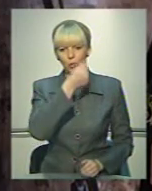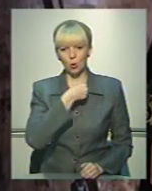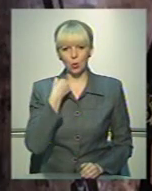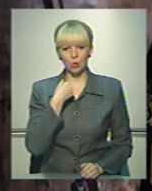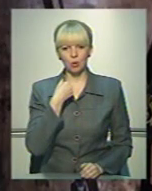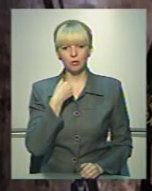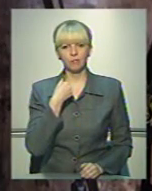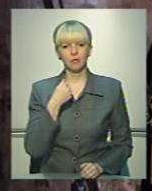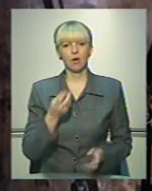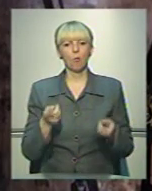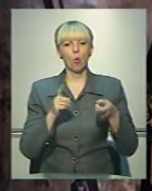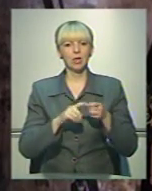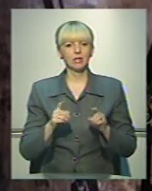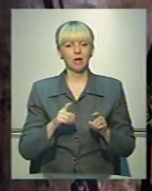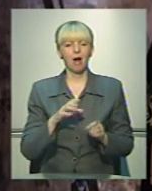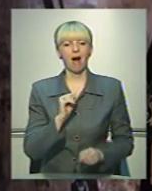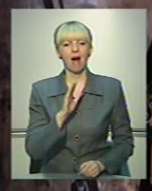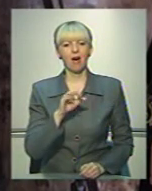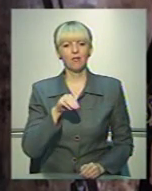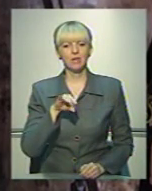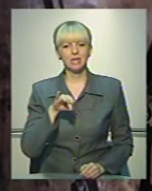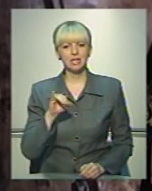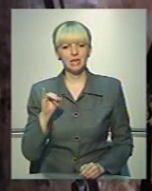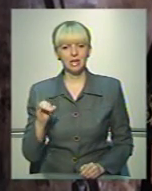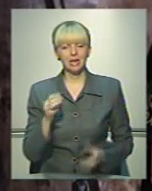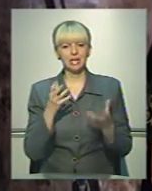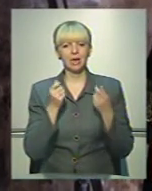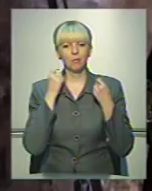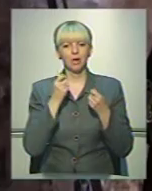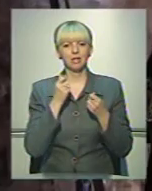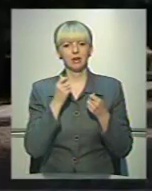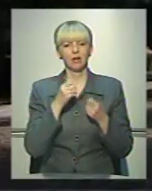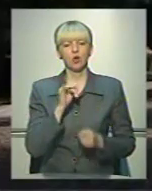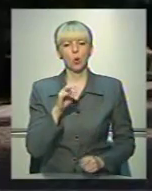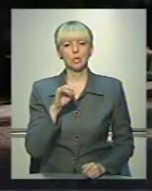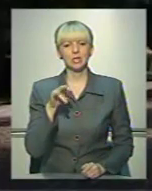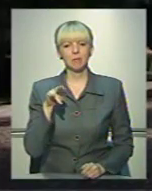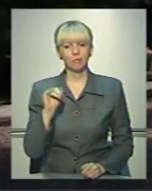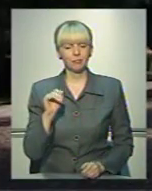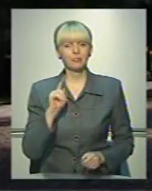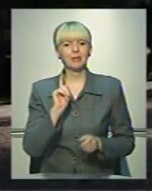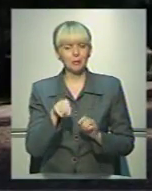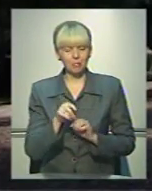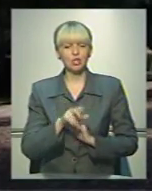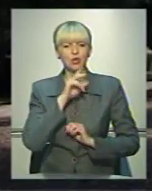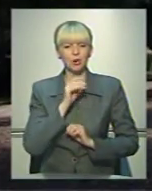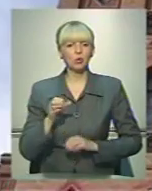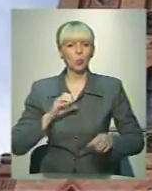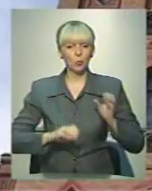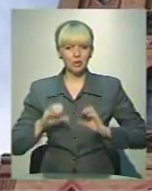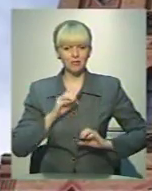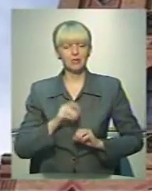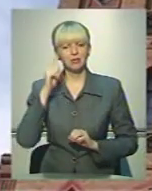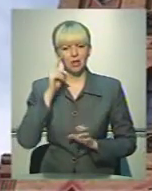день століття приєднання Буковини до Австрії і день іменин цісаря Франца Йосифа. Тим не менш, Чернівецький